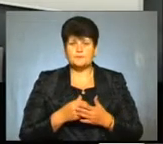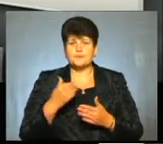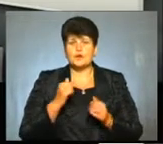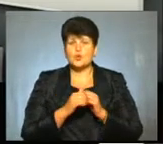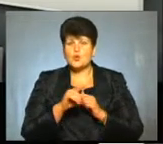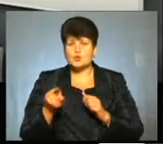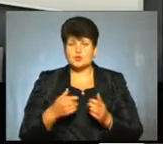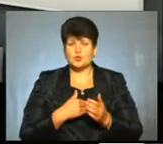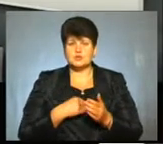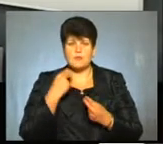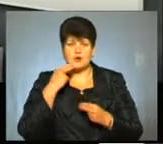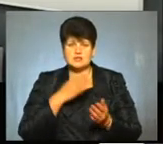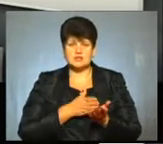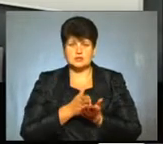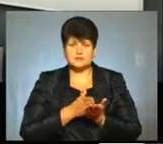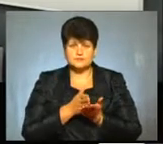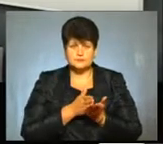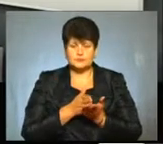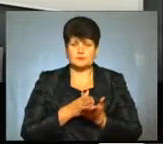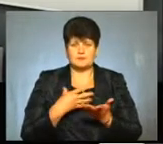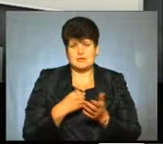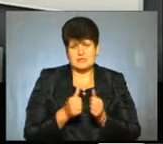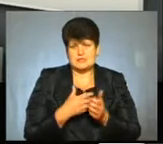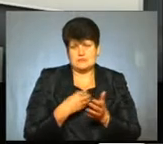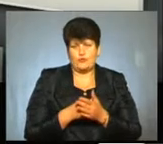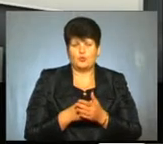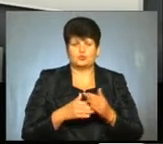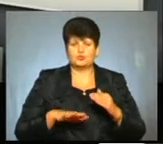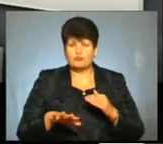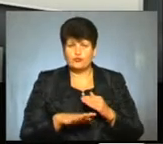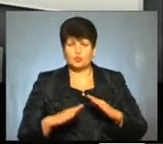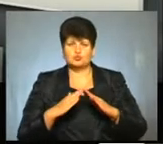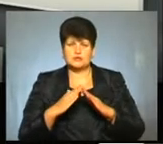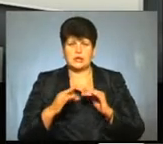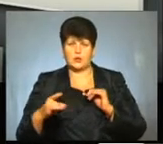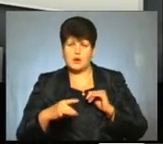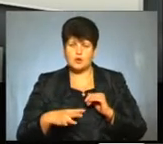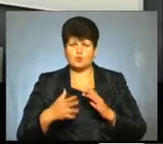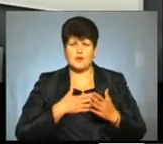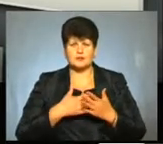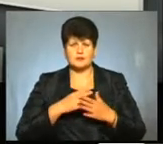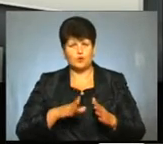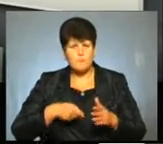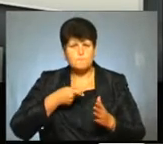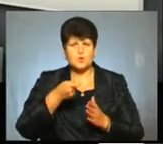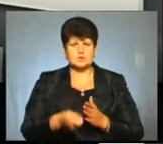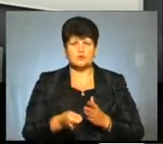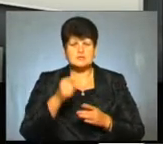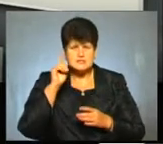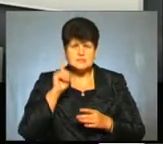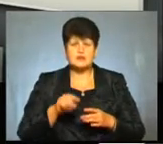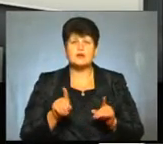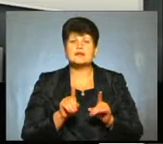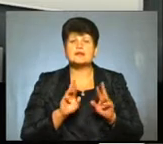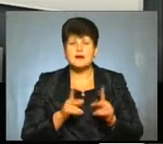покращити інфраструктуру біля свого двору, біля свого будинку, на своєму мікрорайоні, активно подаються, вони вже знають, що це таке,